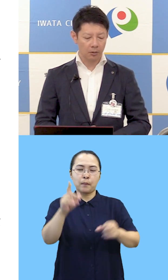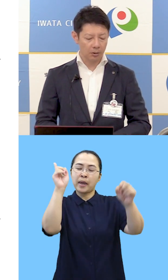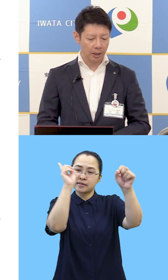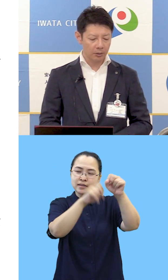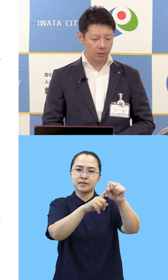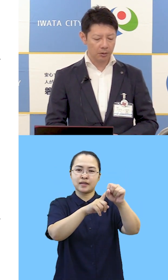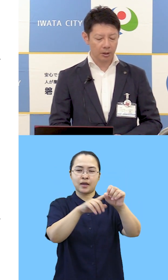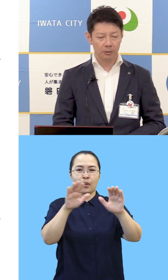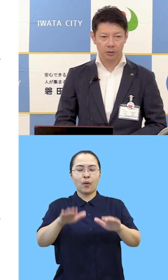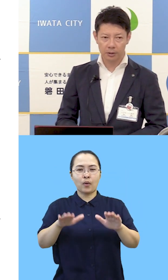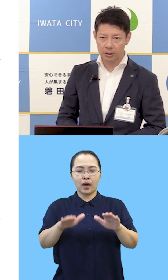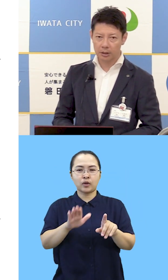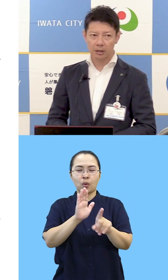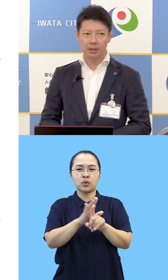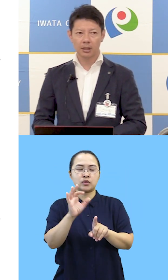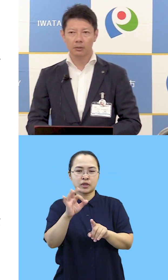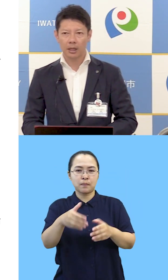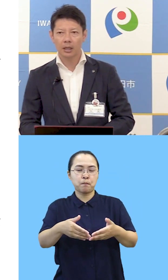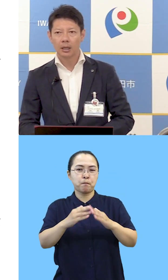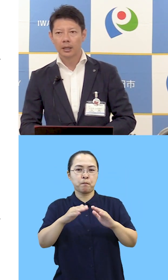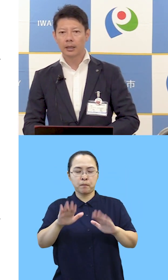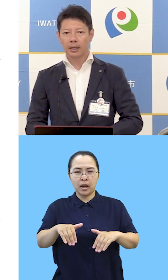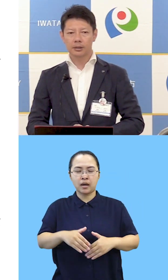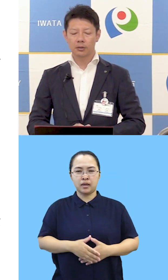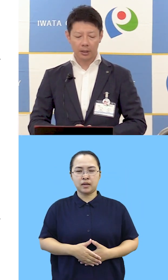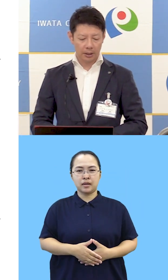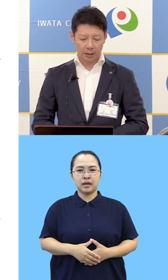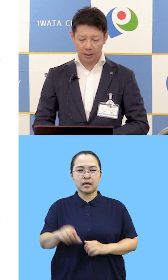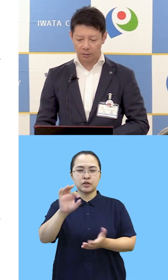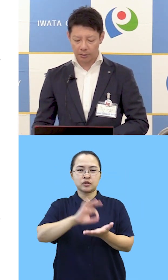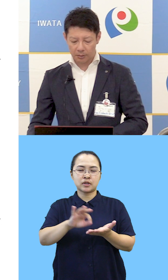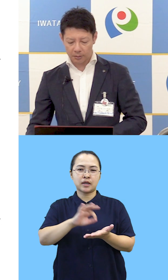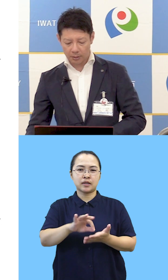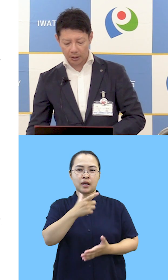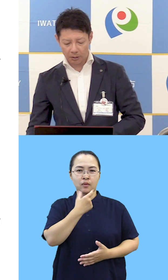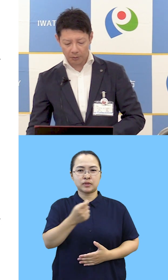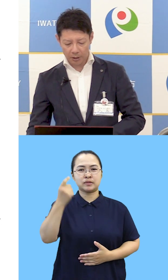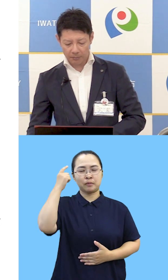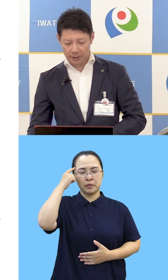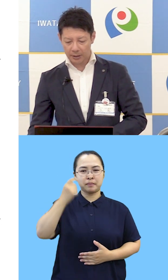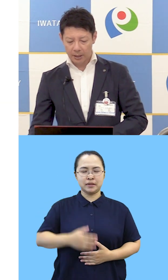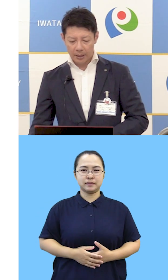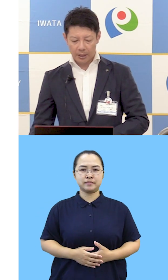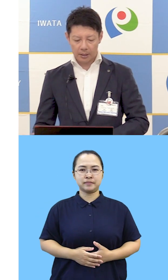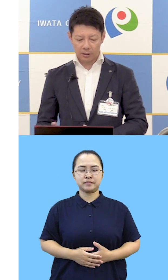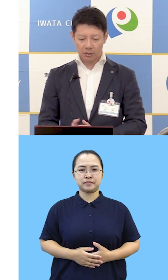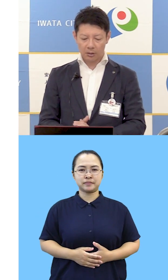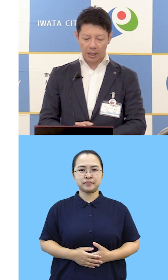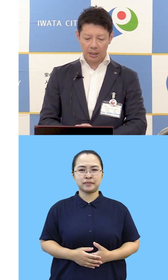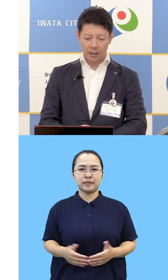して今回の補助金も創設いたしましたので活用いただきたいというふうに思います。